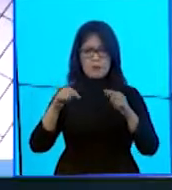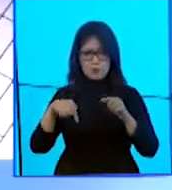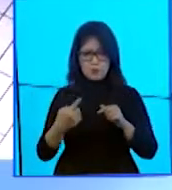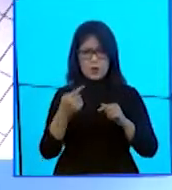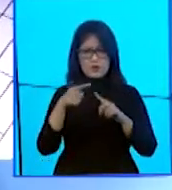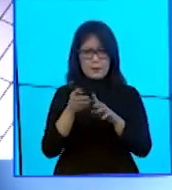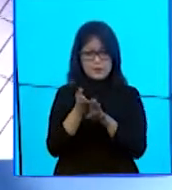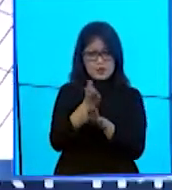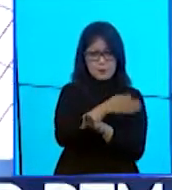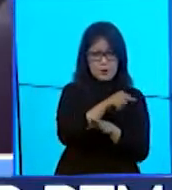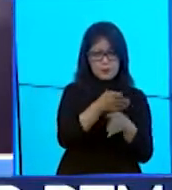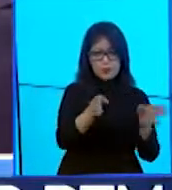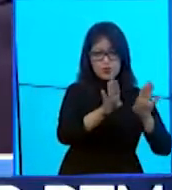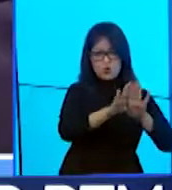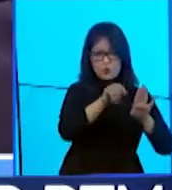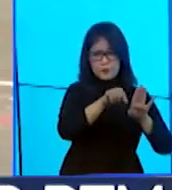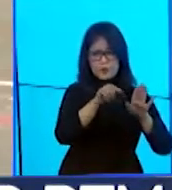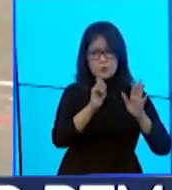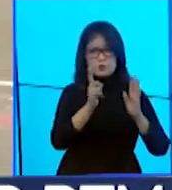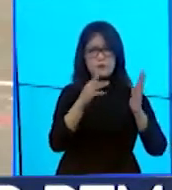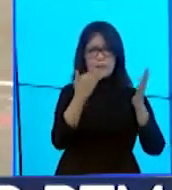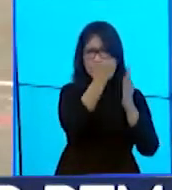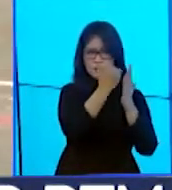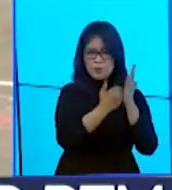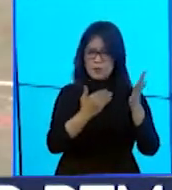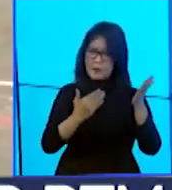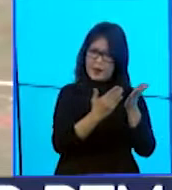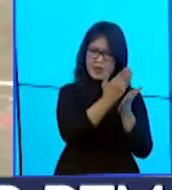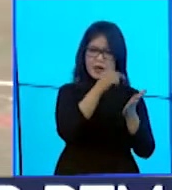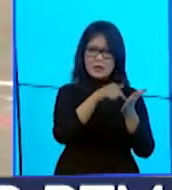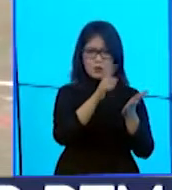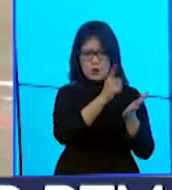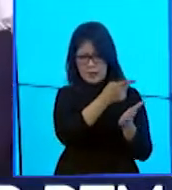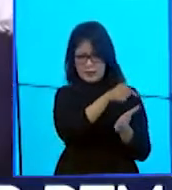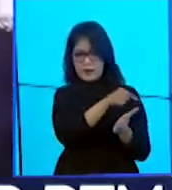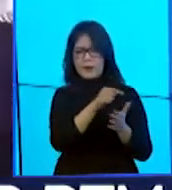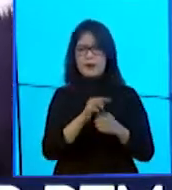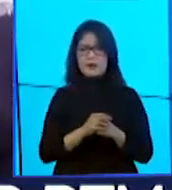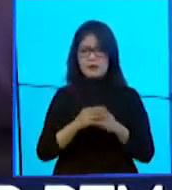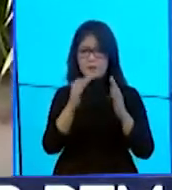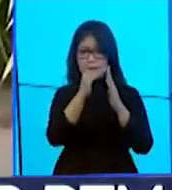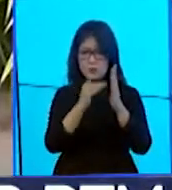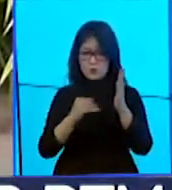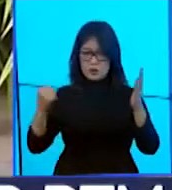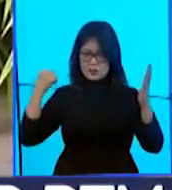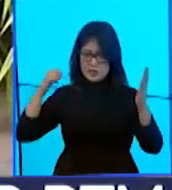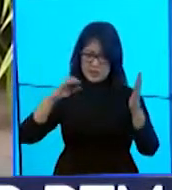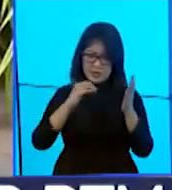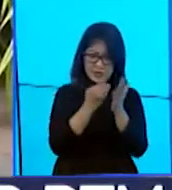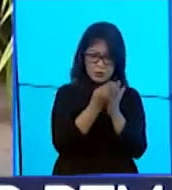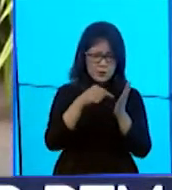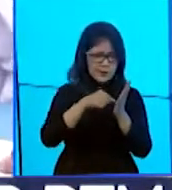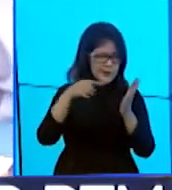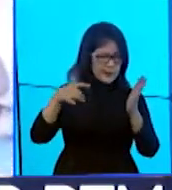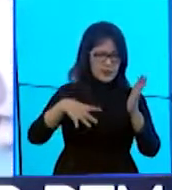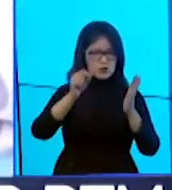waktu karena melanggar protokol kesehatan. Untuk saat ini penerapan protokol kesehatan pun semakin diperketat dan diperhatikan oleh pihak